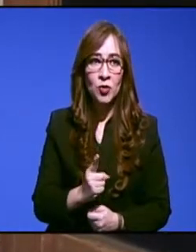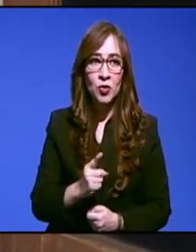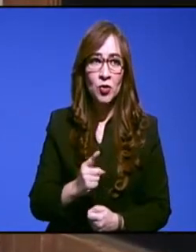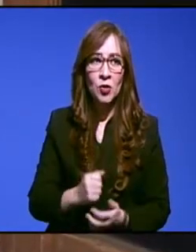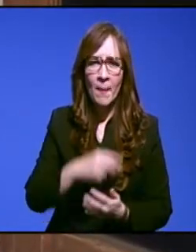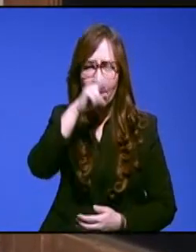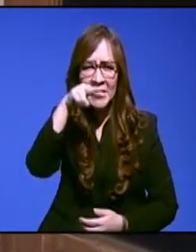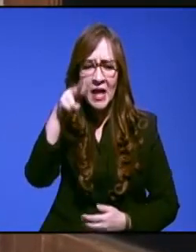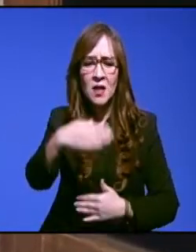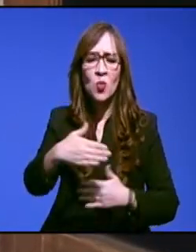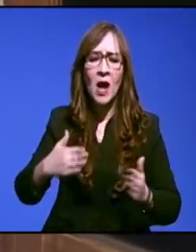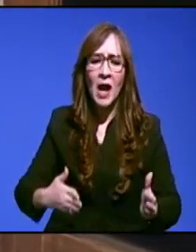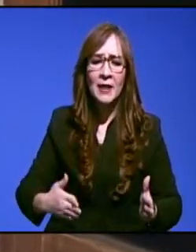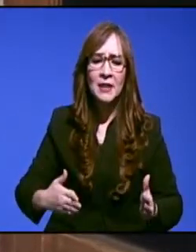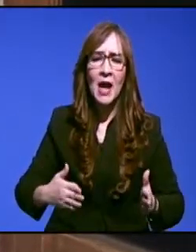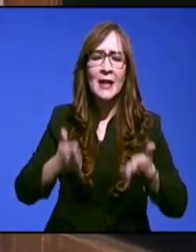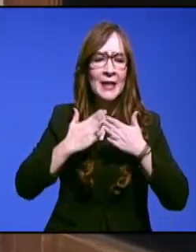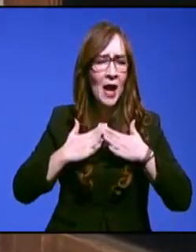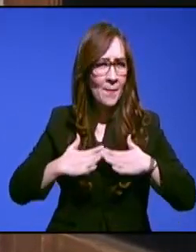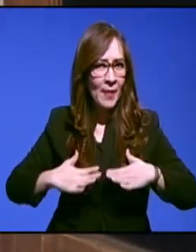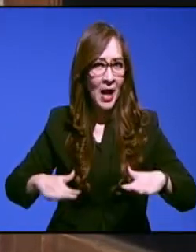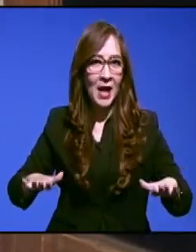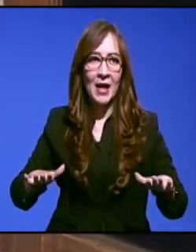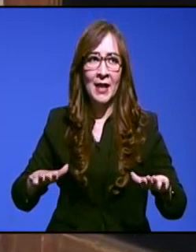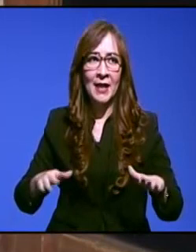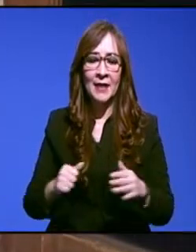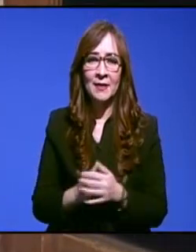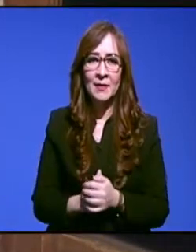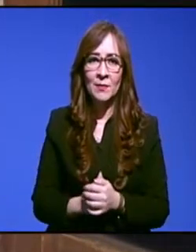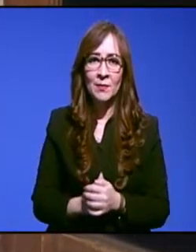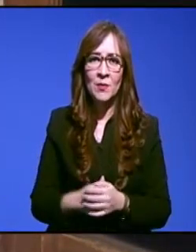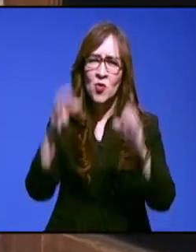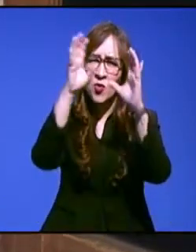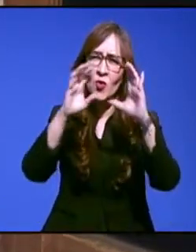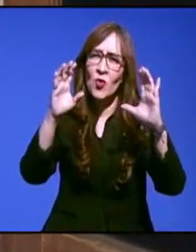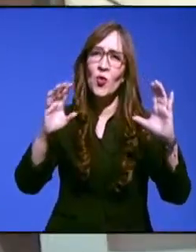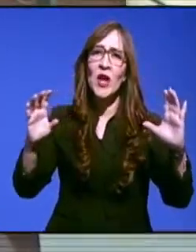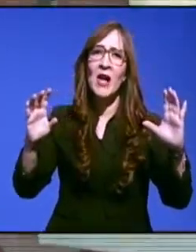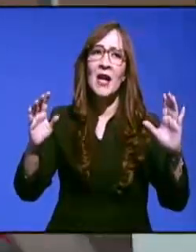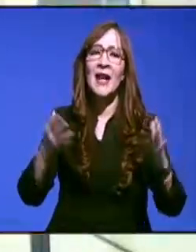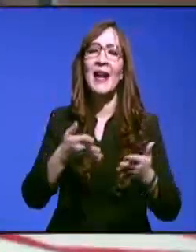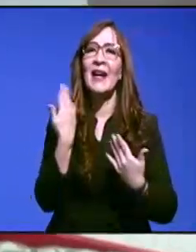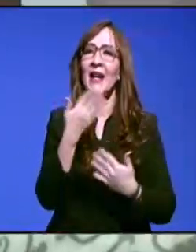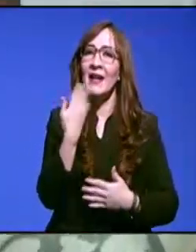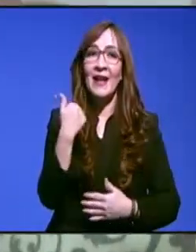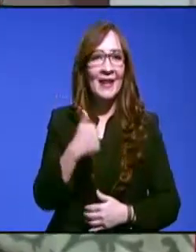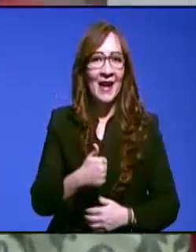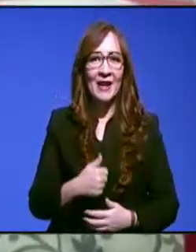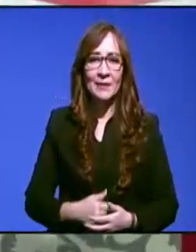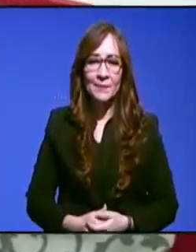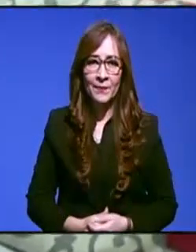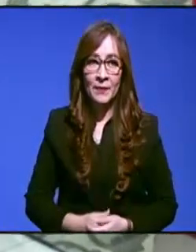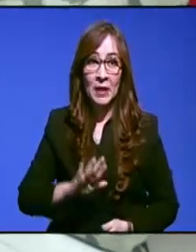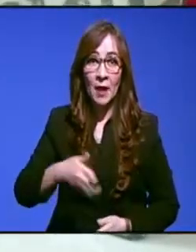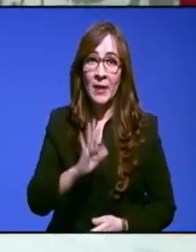nggak banyak orang di ruangan itu, nyari udara yang segar supaya lebih fresh. Namun, tidak